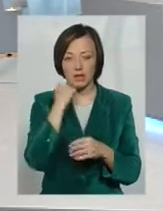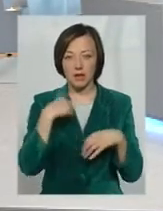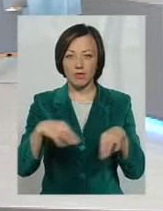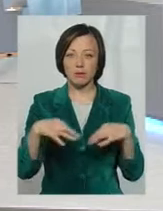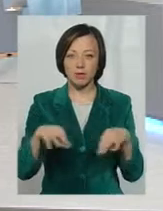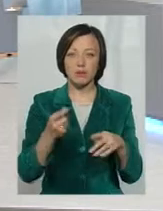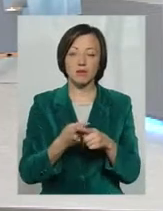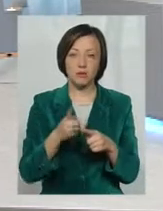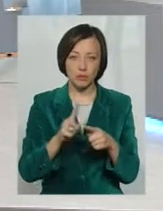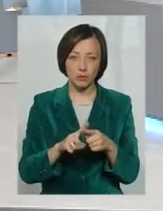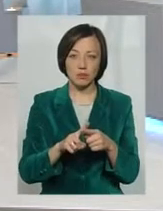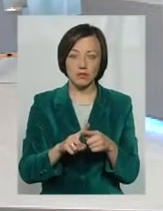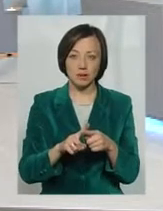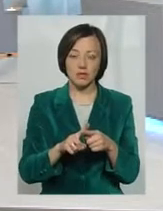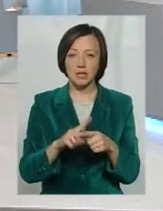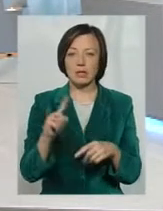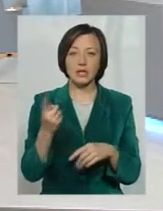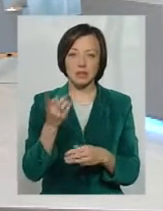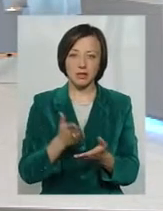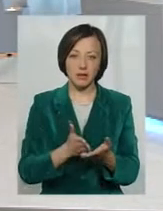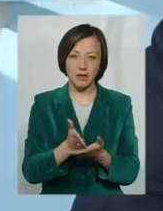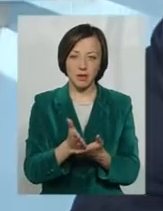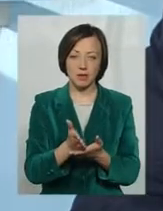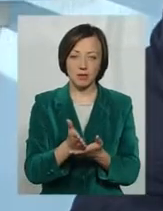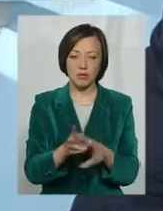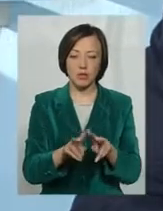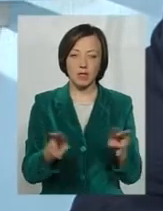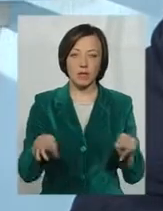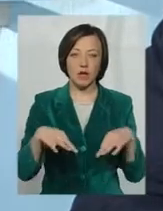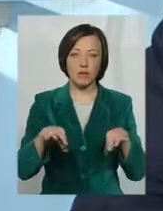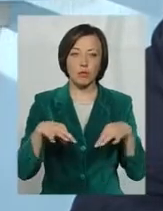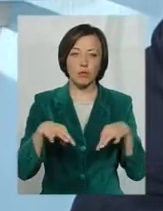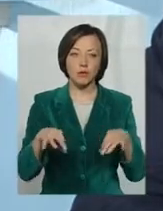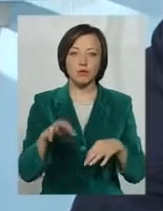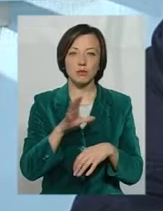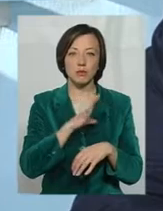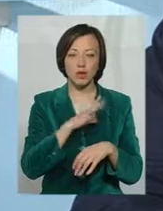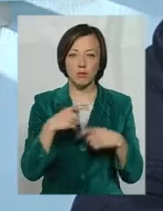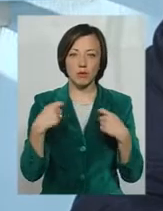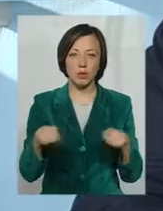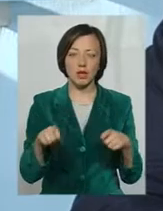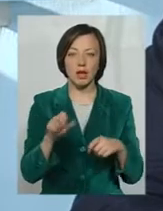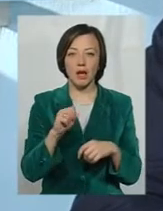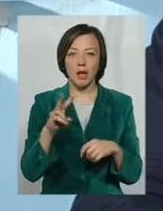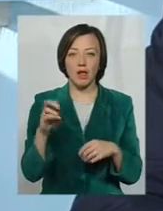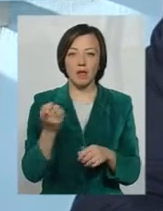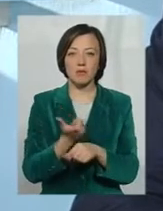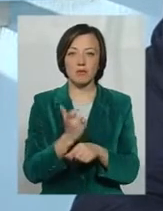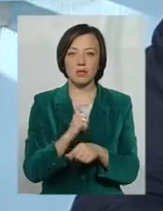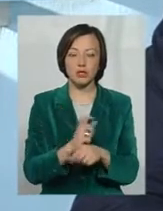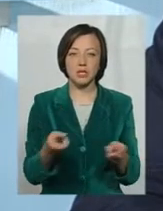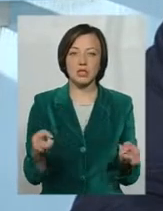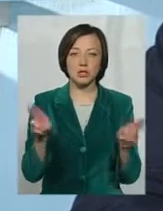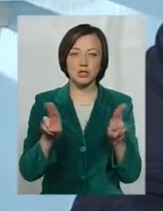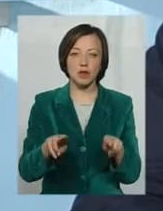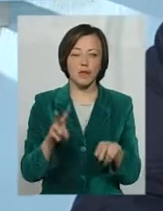В цьому якраз це єдиний варіант для подібних автомобілів, для того, щоб вони були реалізовані. Але більшість з них залишається,